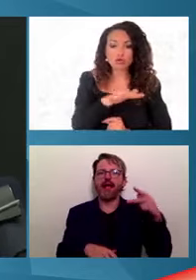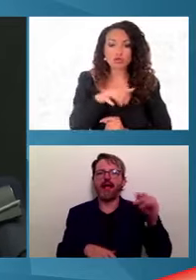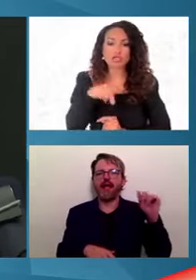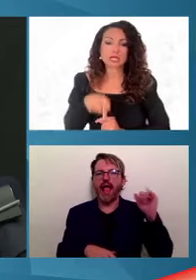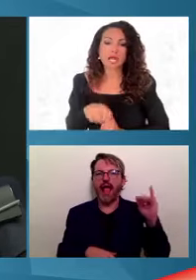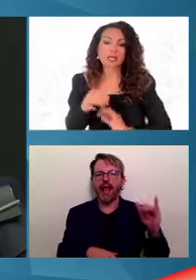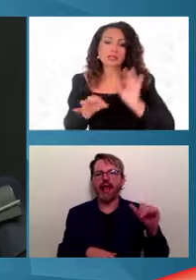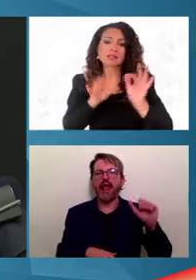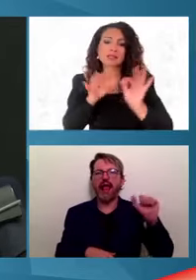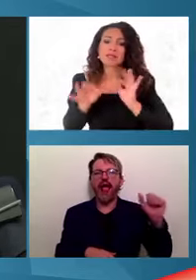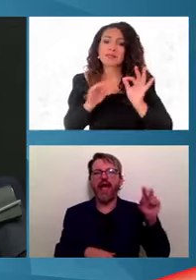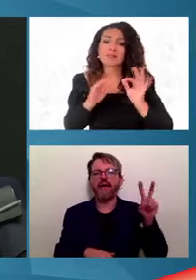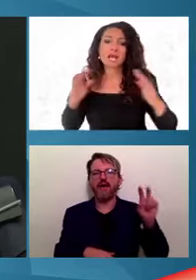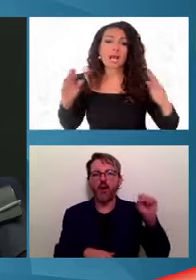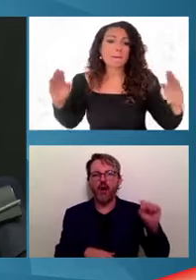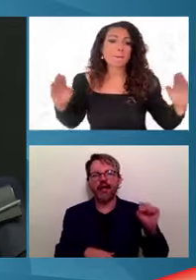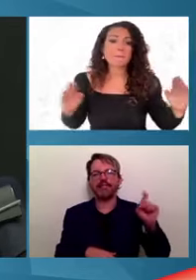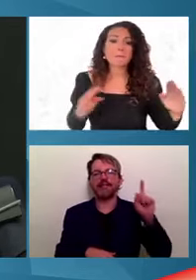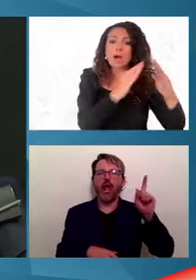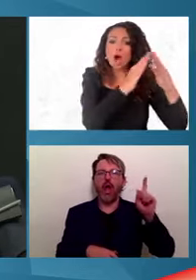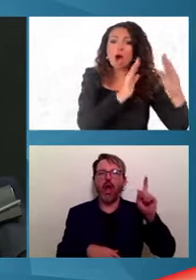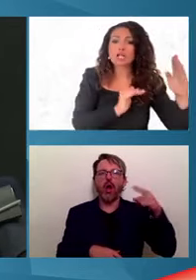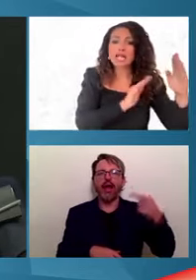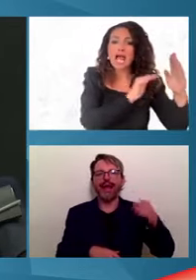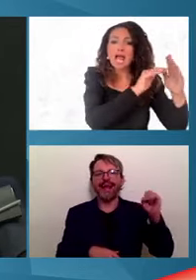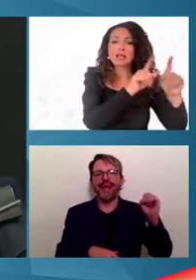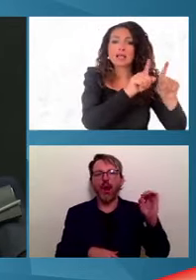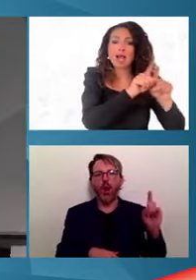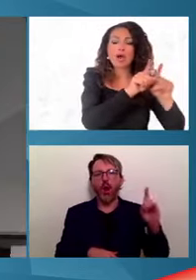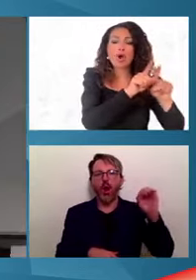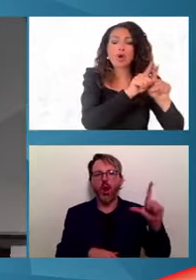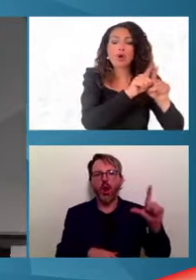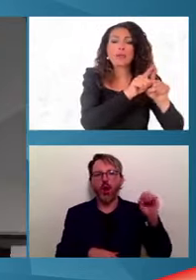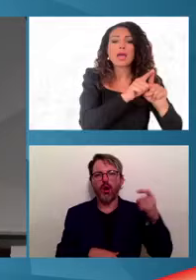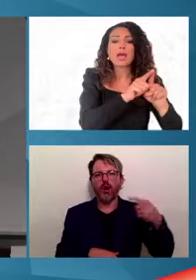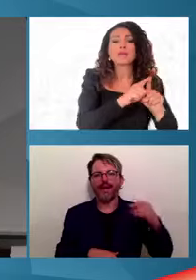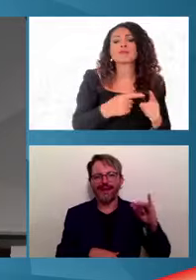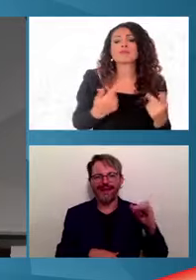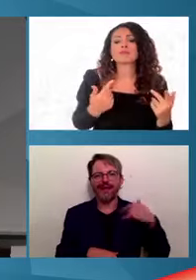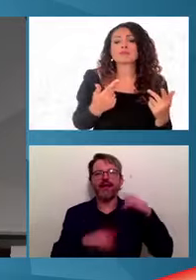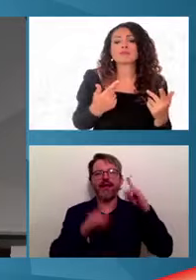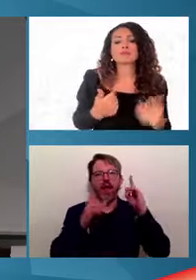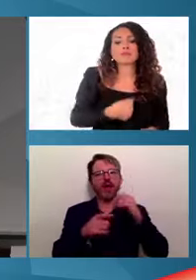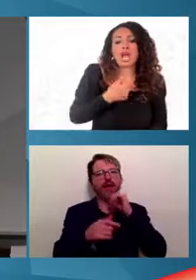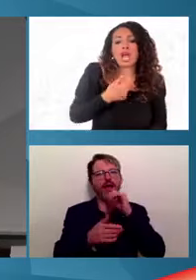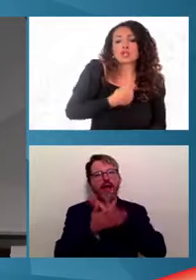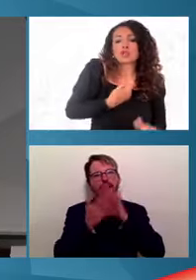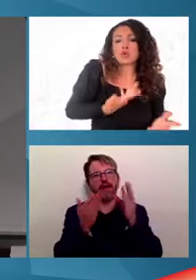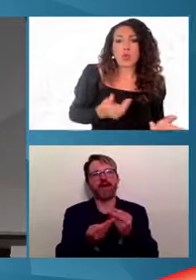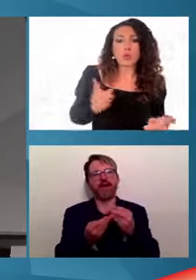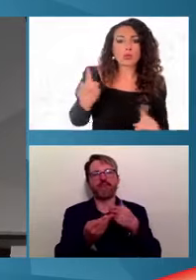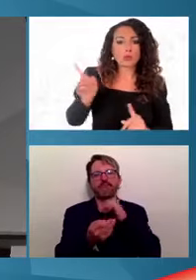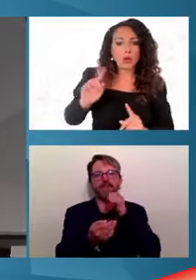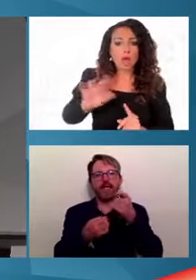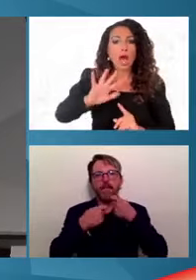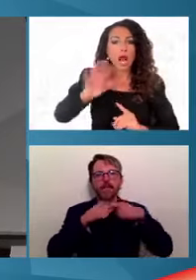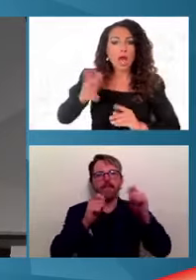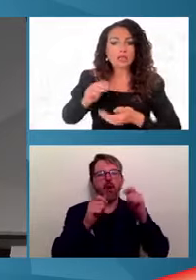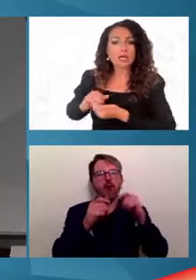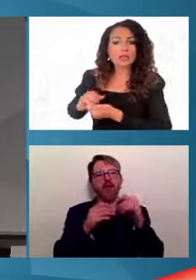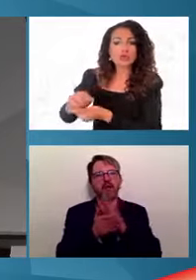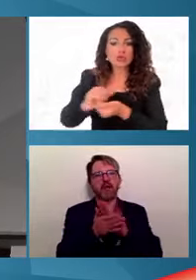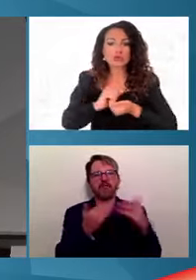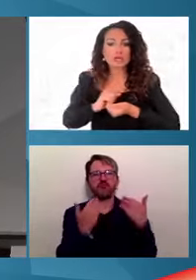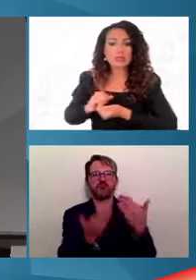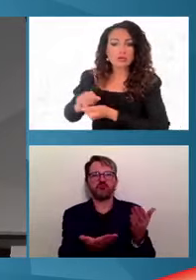in montagna viene costruito dalla provincia autonoma di Bolzano senza il benestare di queste due importanti associazioni, che sono un po' le